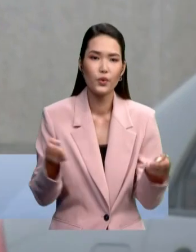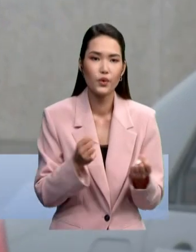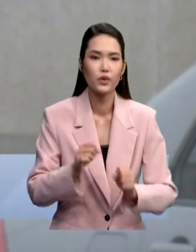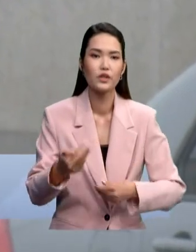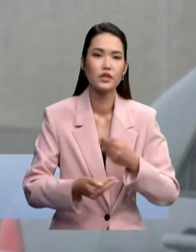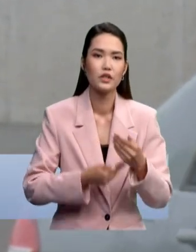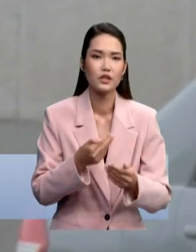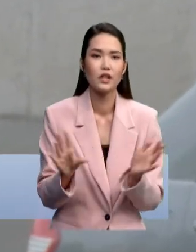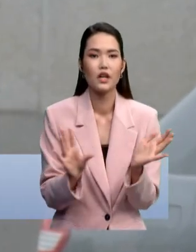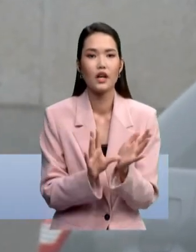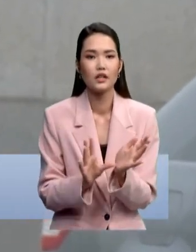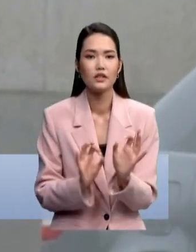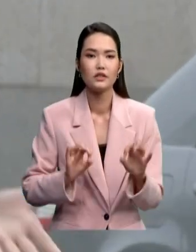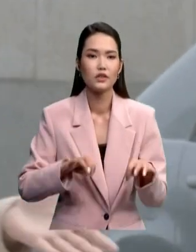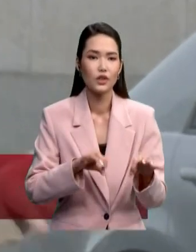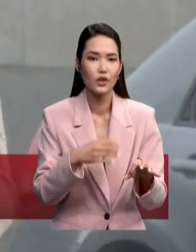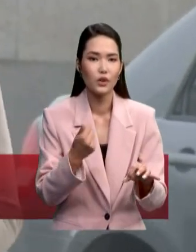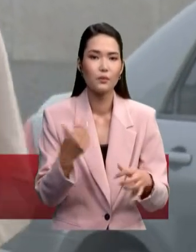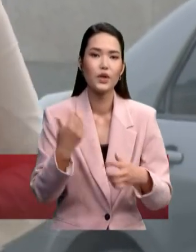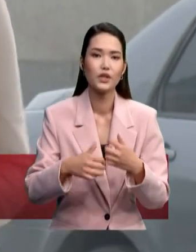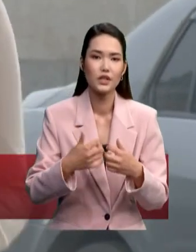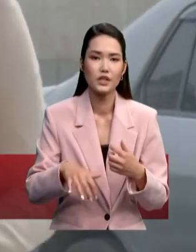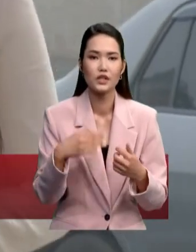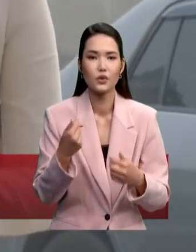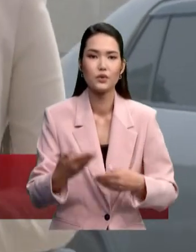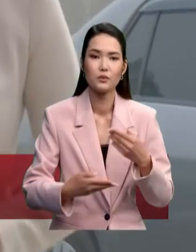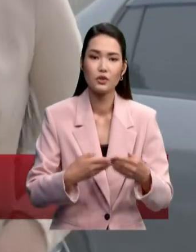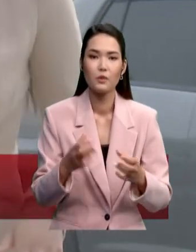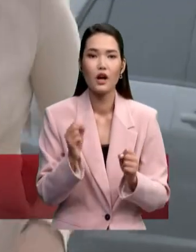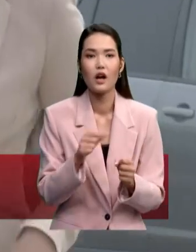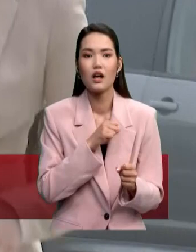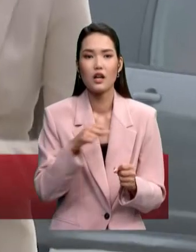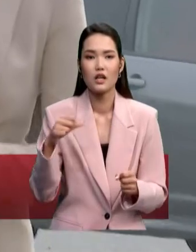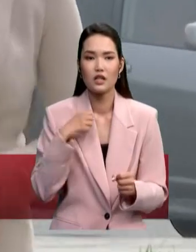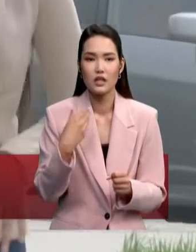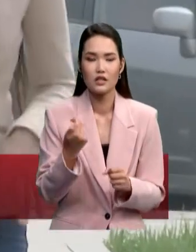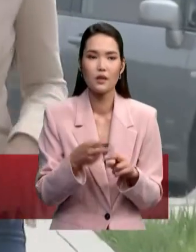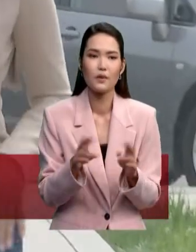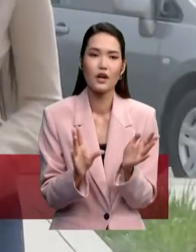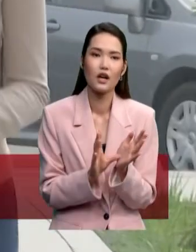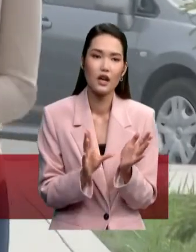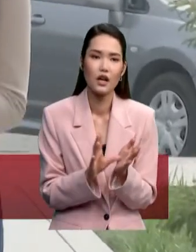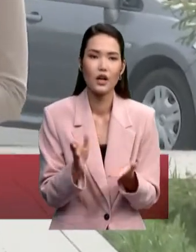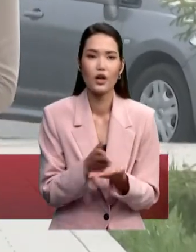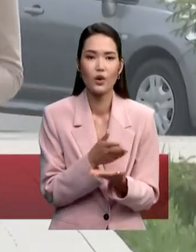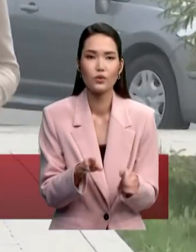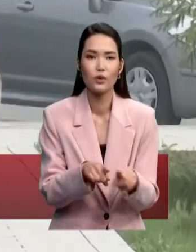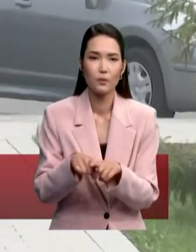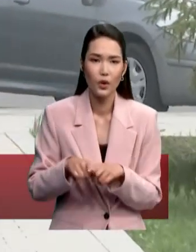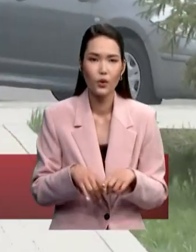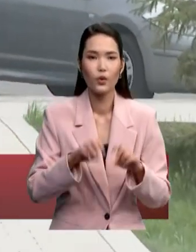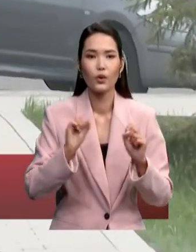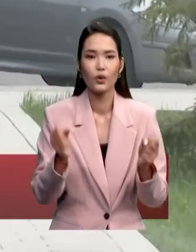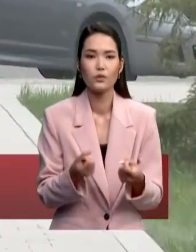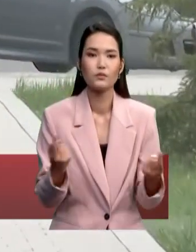передвижения электросамокатчиков. Средняя скорость пешехода. А вот и сам пользователь электросамоката. Едет он с такой же скоростью, как и